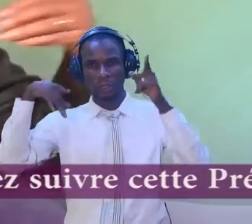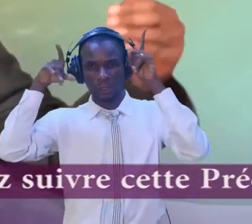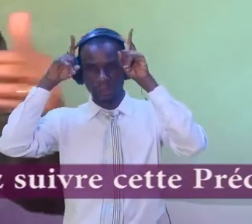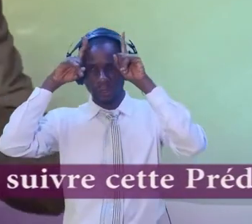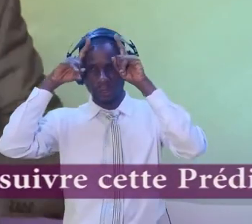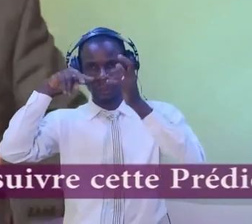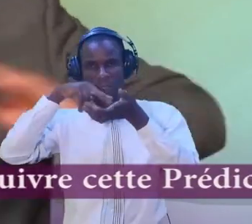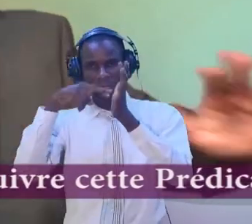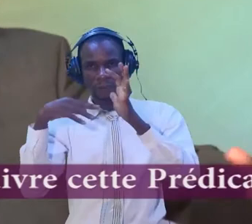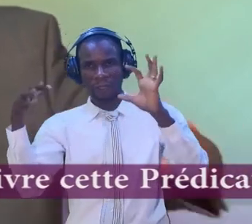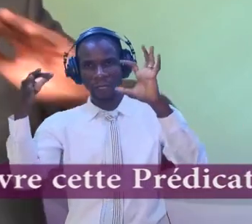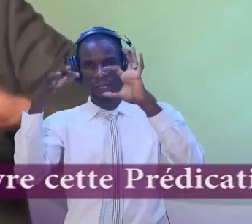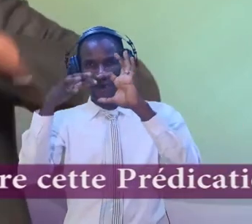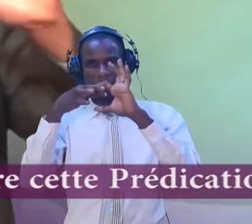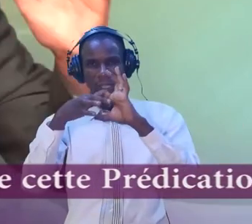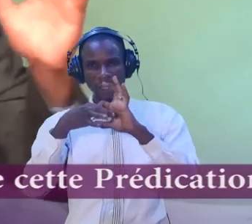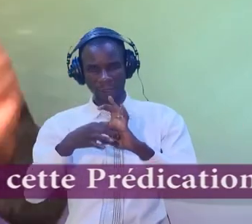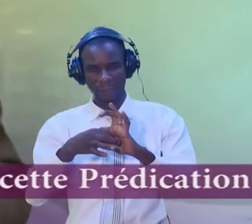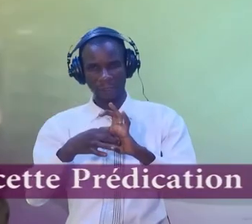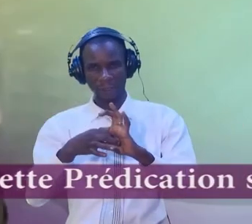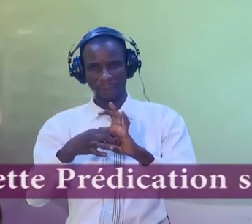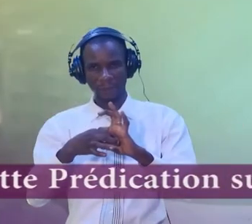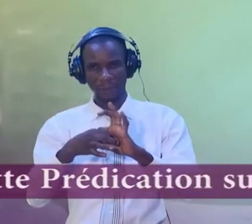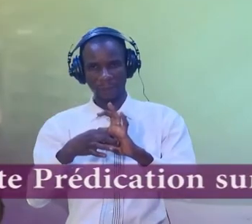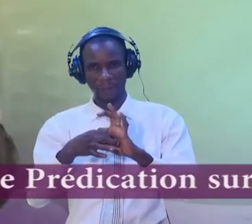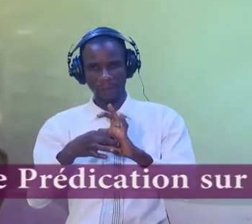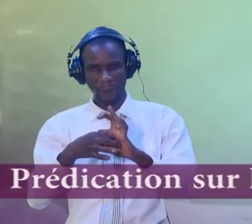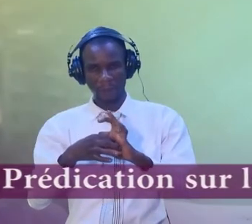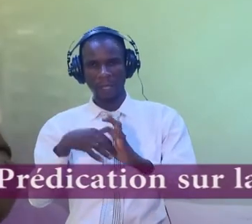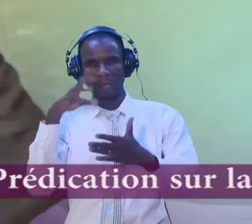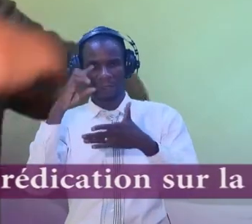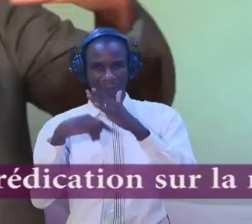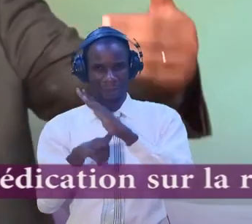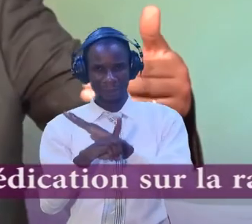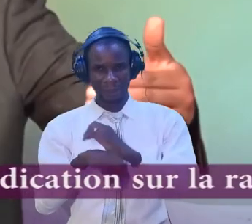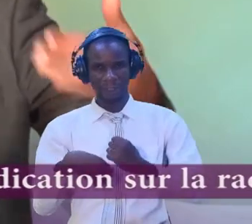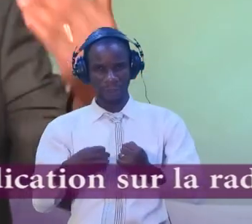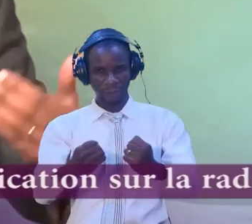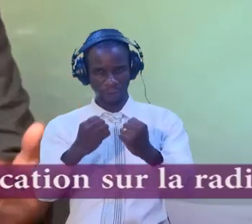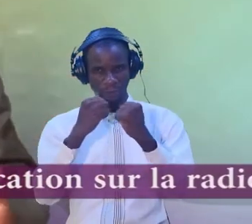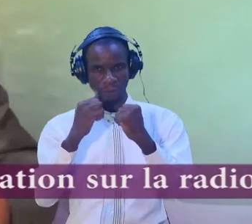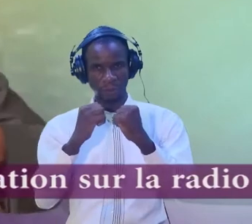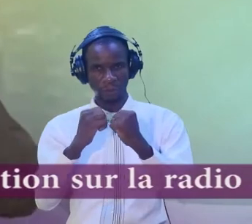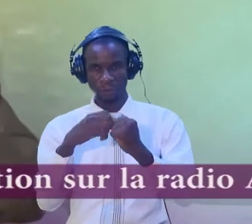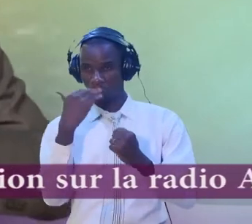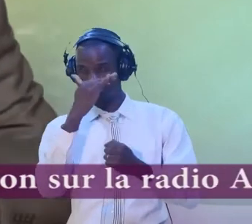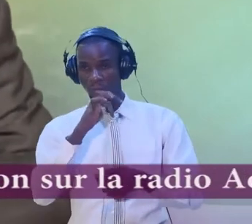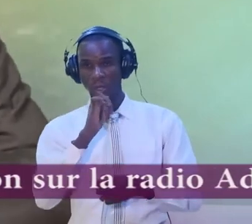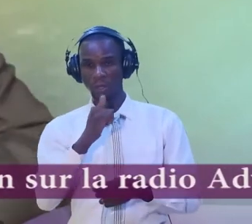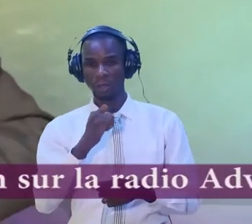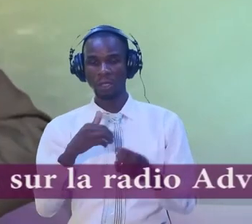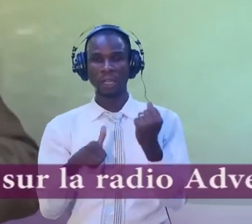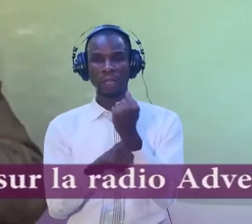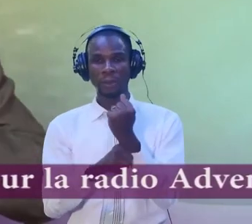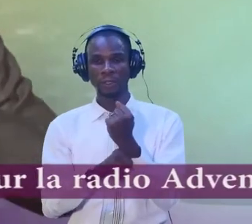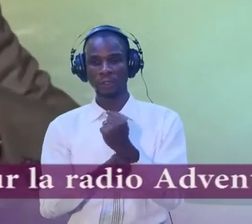Katika ulimwengu mzima, watu wengi wanapenda kuendea watu wanaokuwa na zawadi na